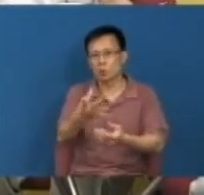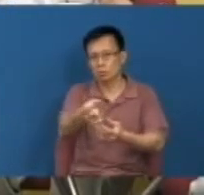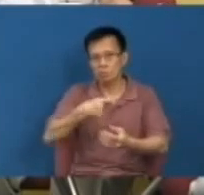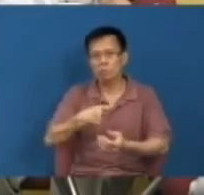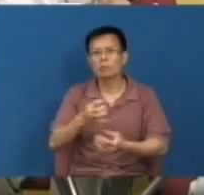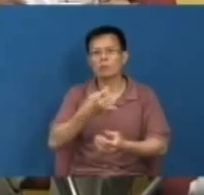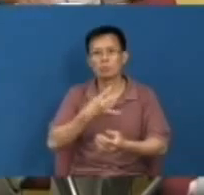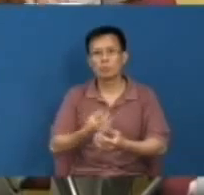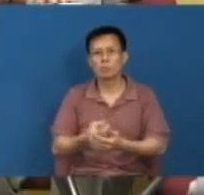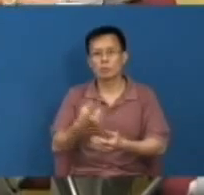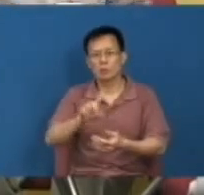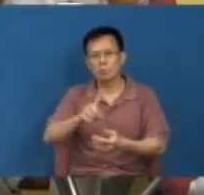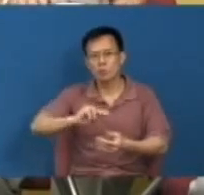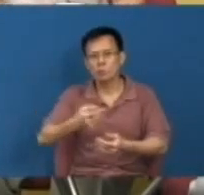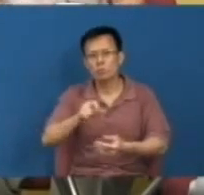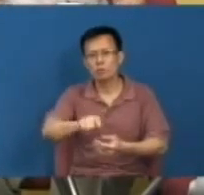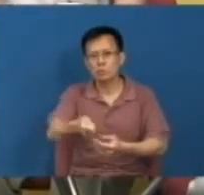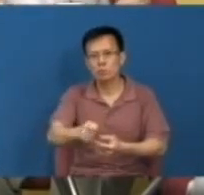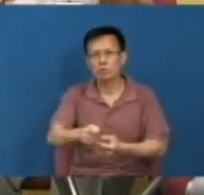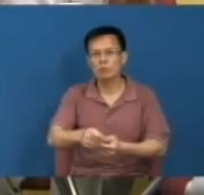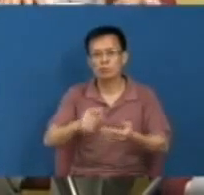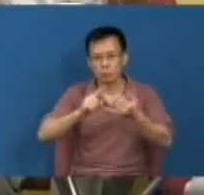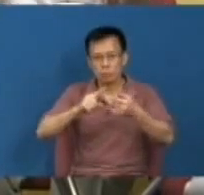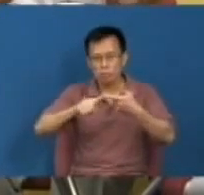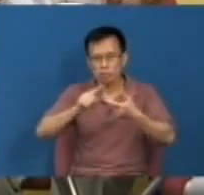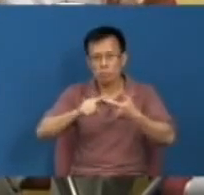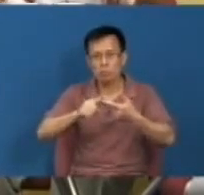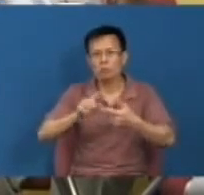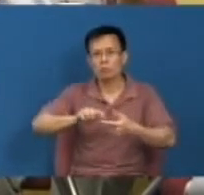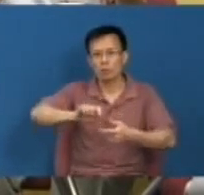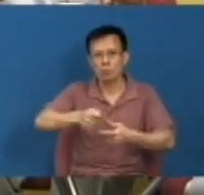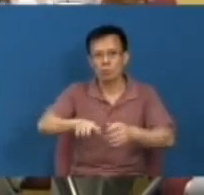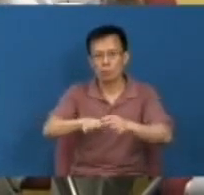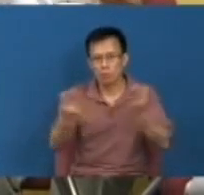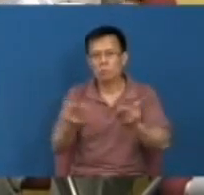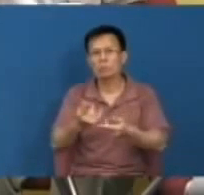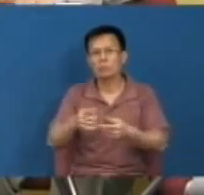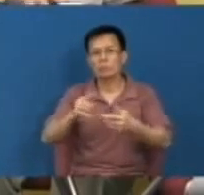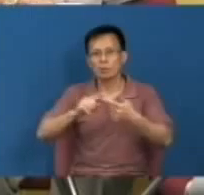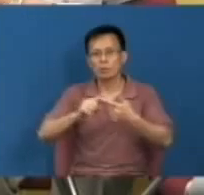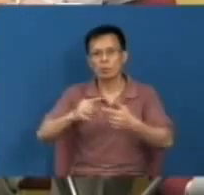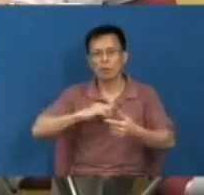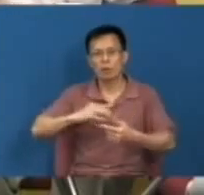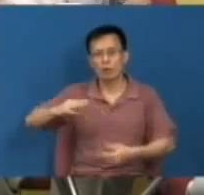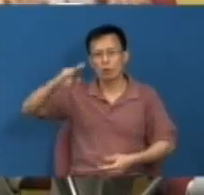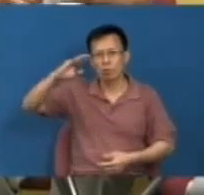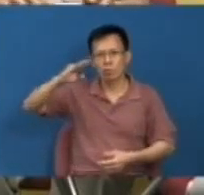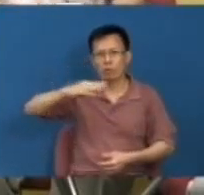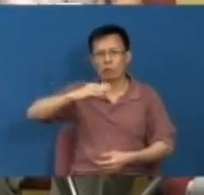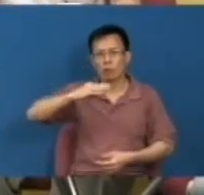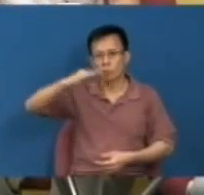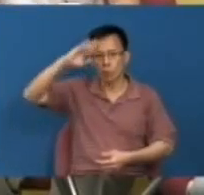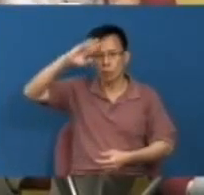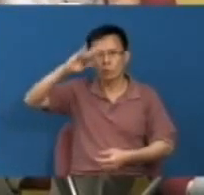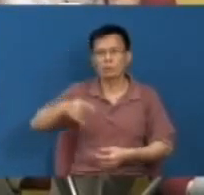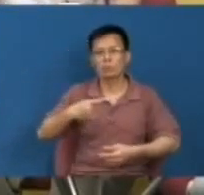鎖啊？鎖啊！咁我收尾就去開咗佢，佢就再去報警，話我開咗佢，我間鋪我